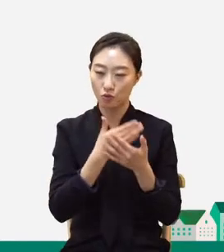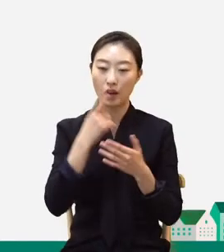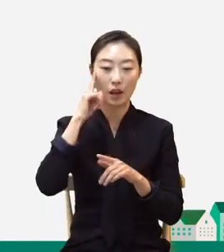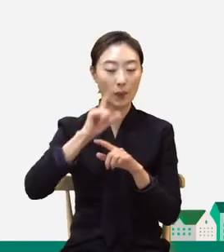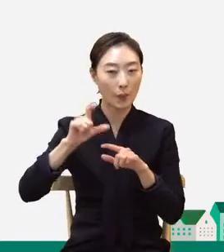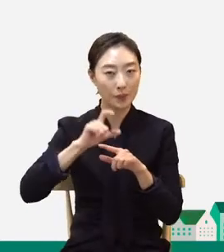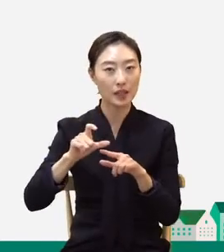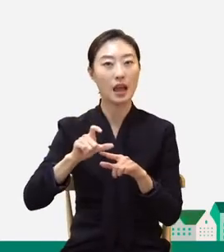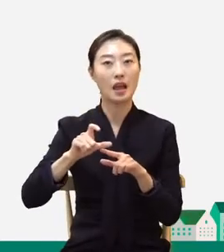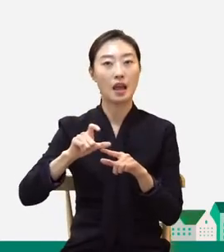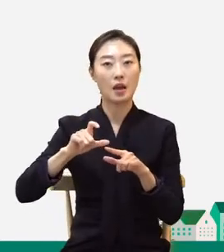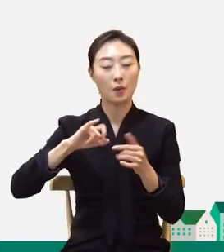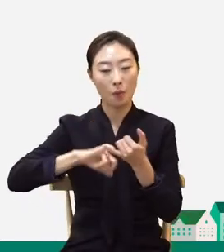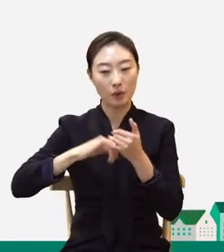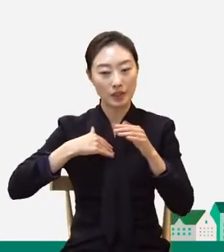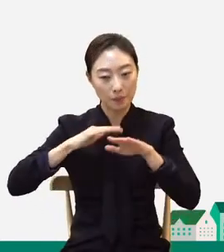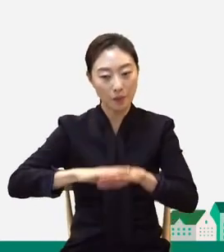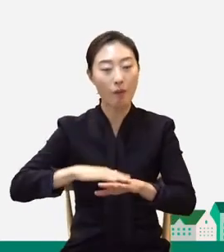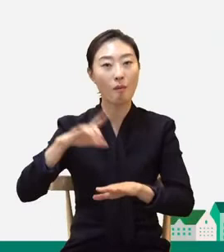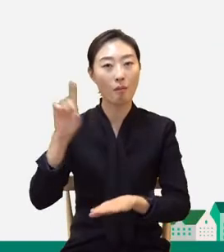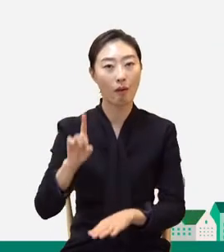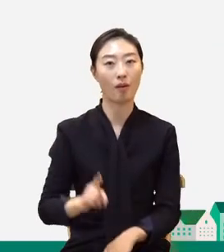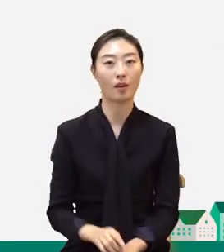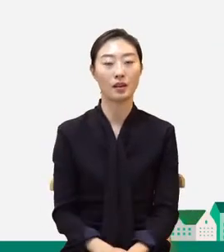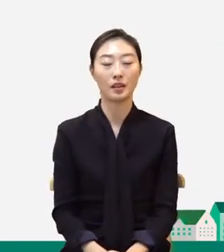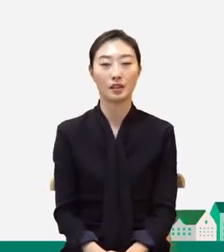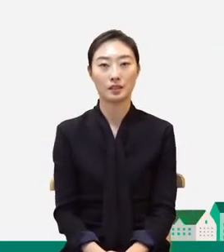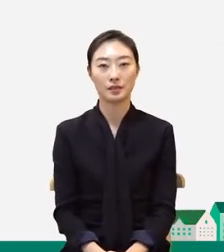고려했었던 부분은